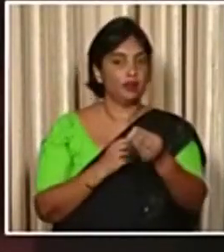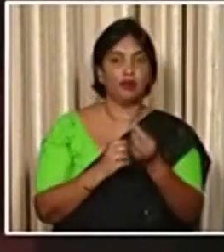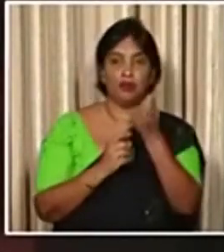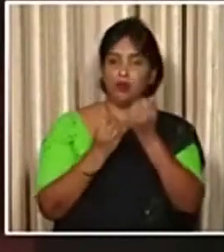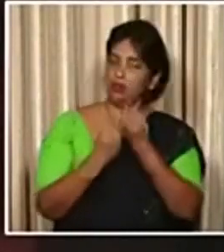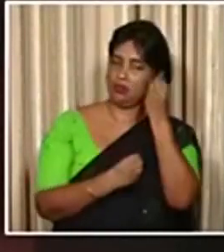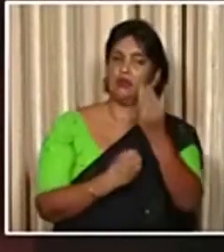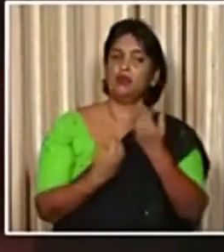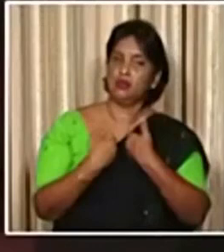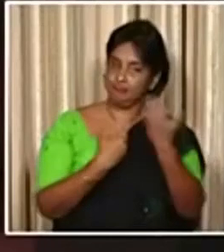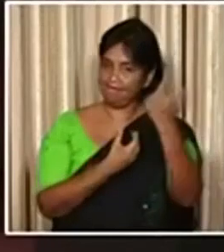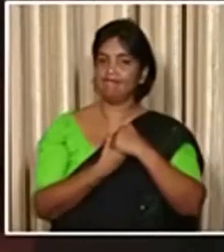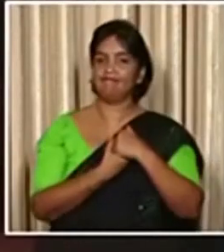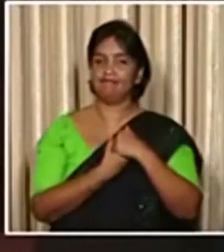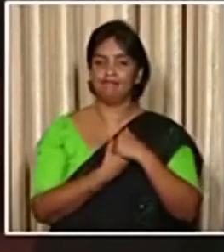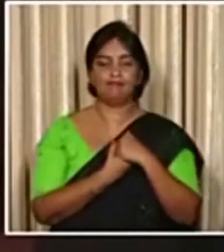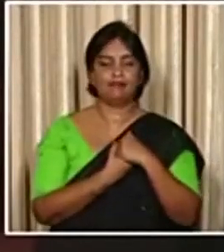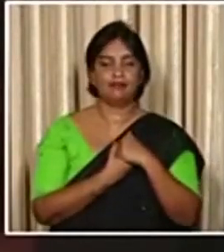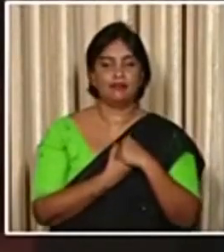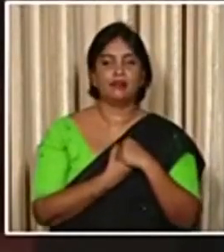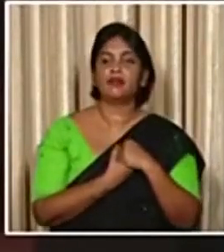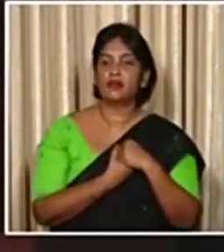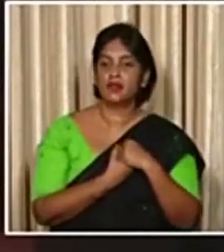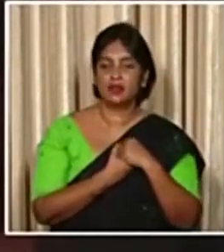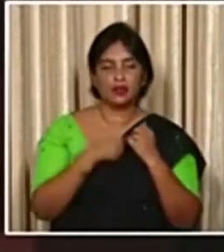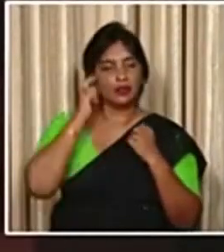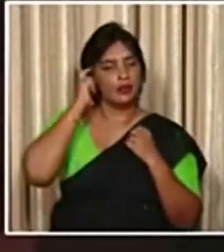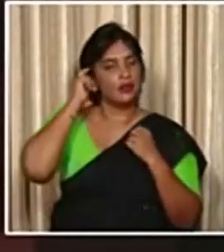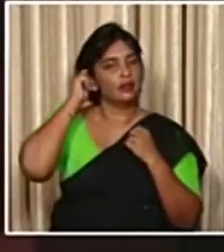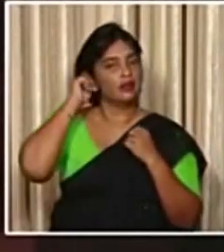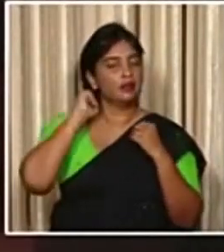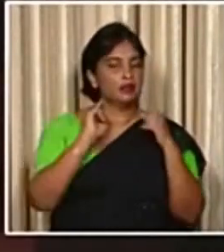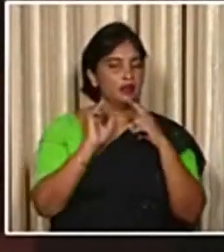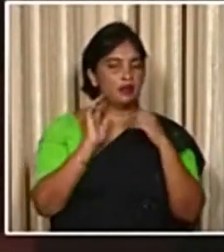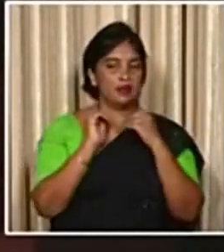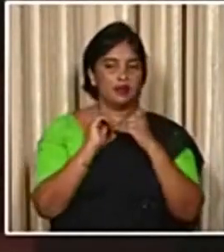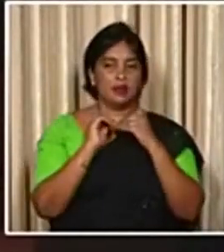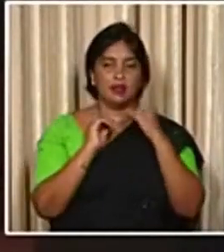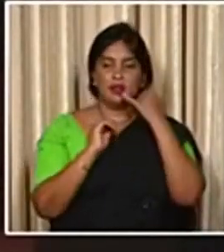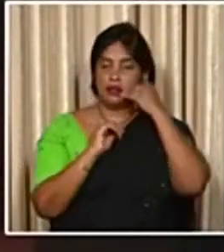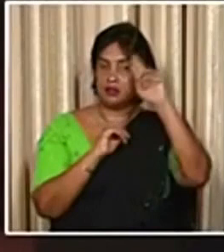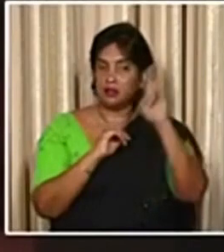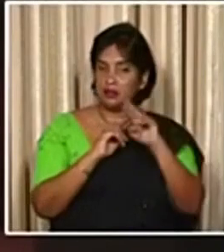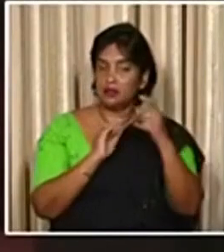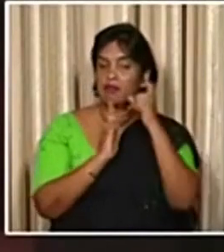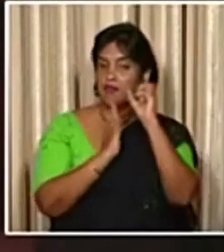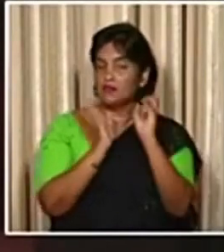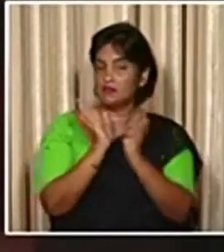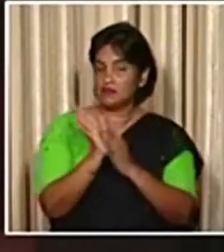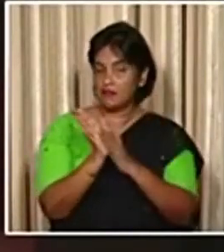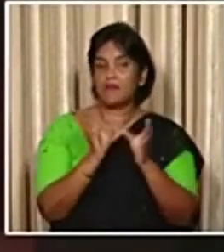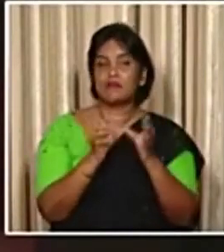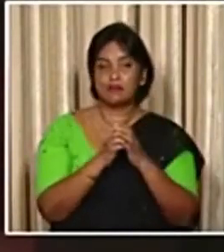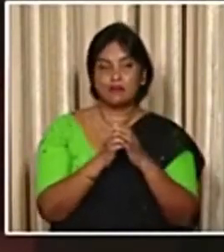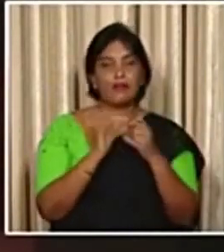විමධ්‍යගත අරමුදල් අපේ පැත්තට එන්න කියලා. දැන් මේ රෙගුලටරි කමිෂන් එකේ ටෙලිකමියුනිකේෂන්ස් රෙගුලටරි කමිෂන්